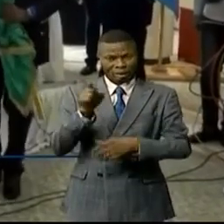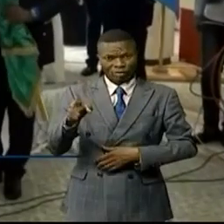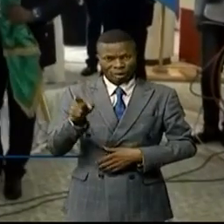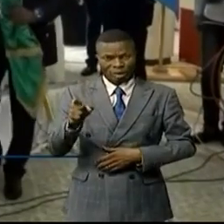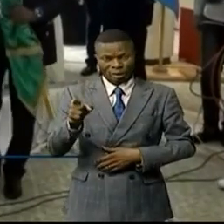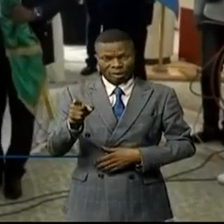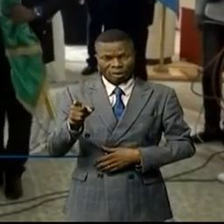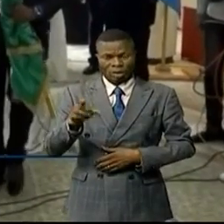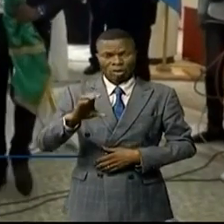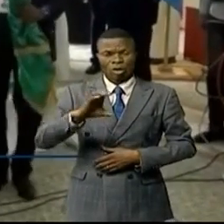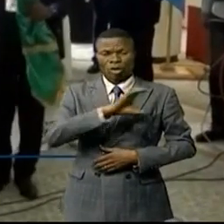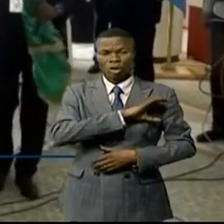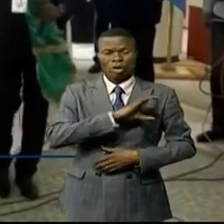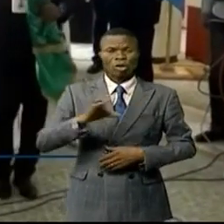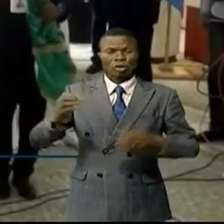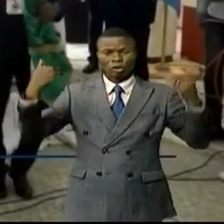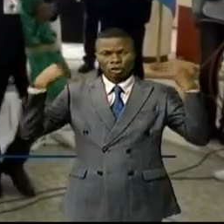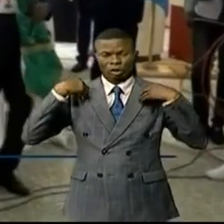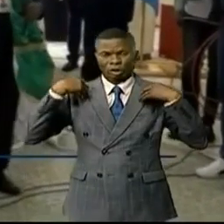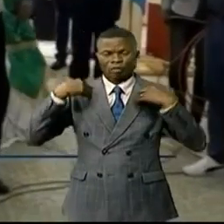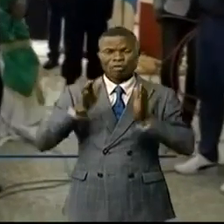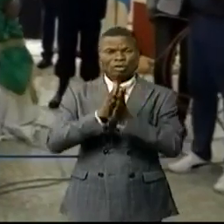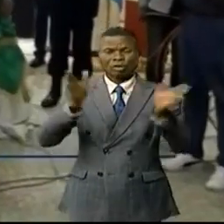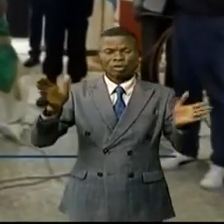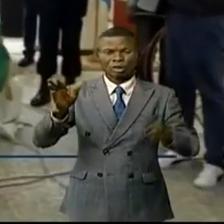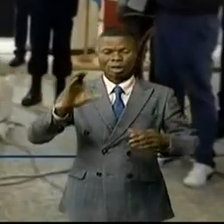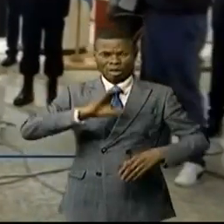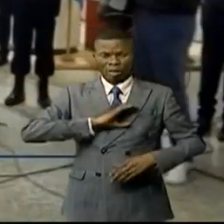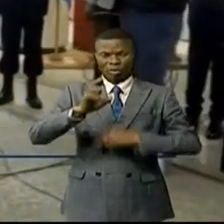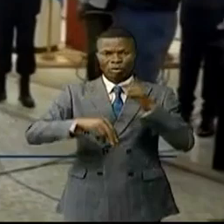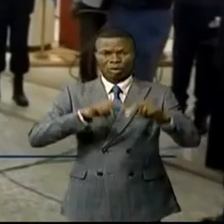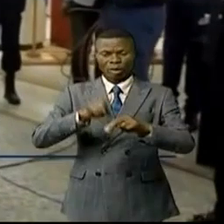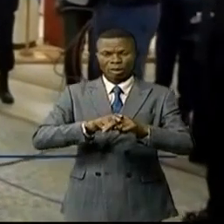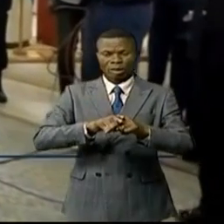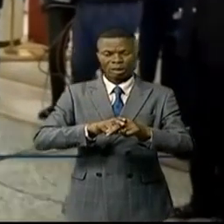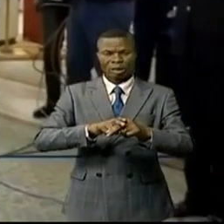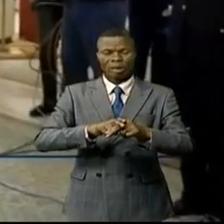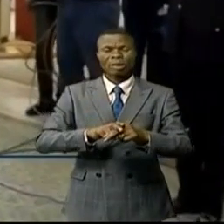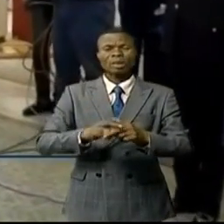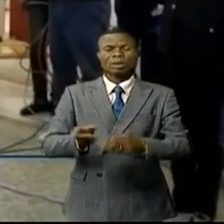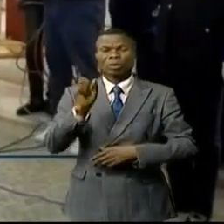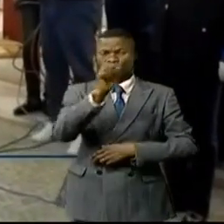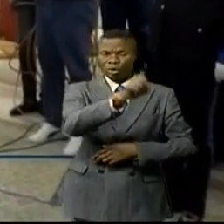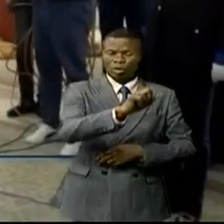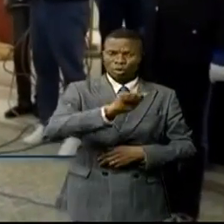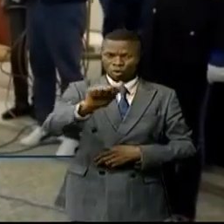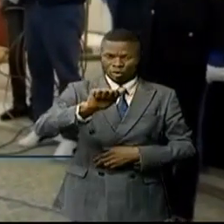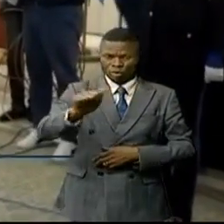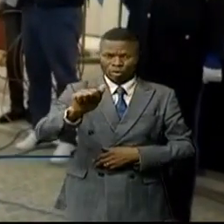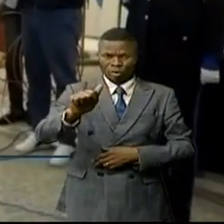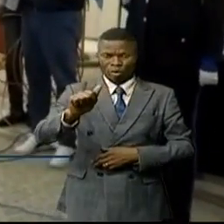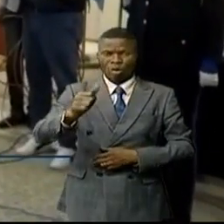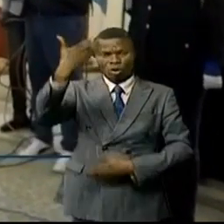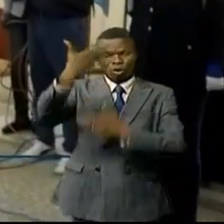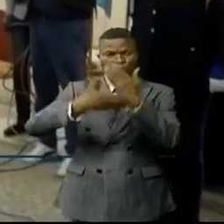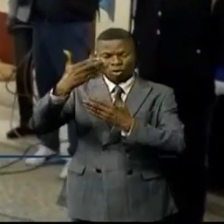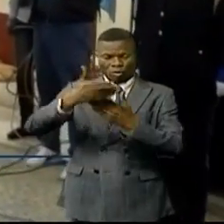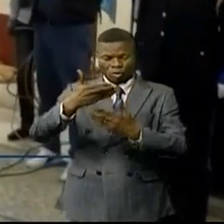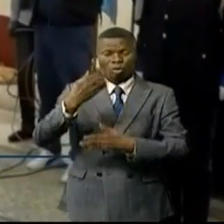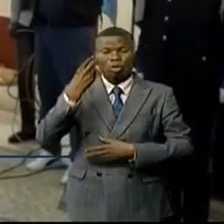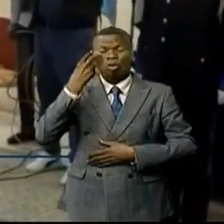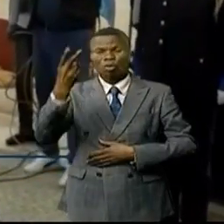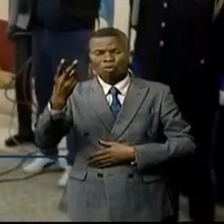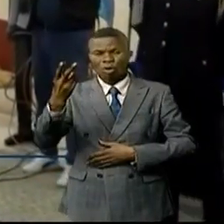le commissaire général de la police de la République démocratique du Congo s'est rendu notamment au Rwanda pour voir